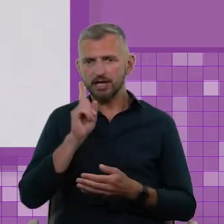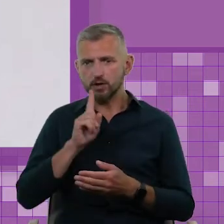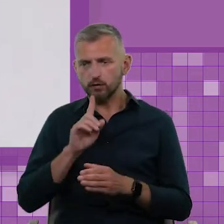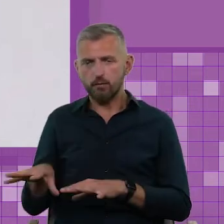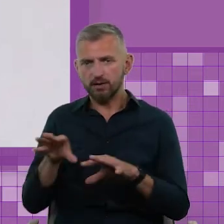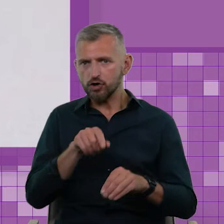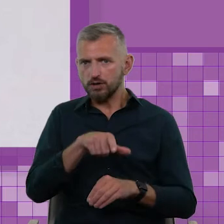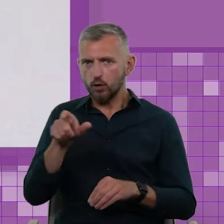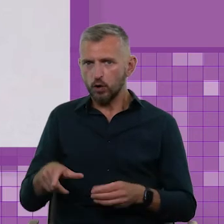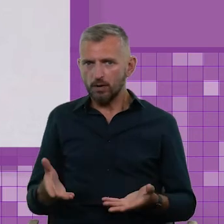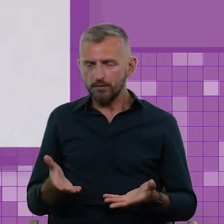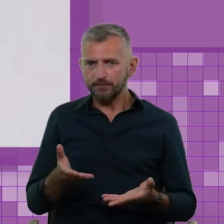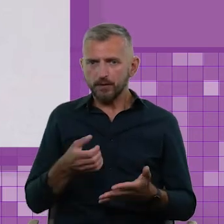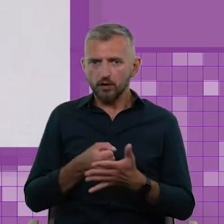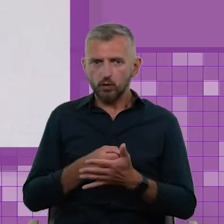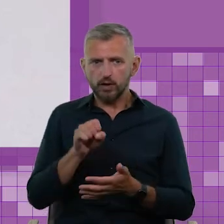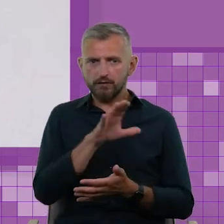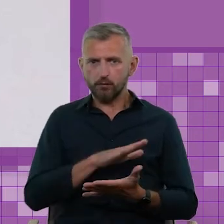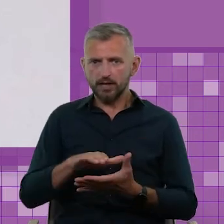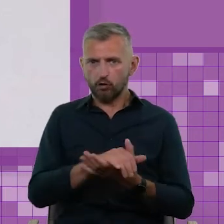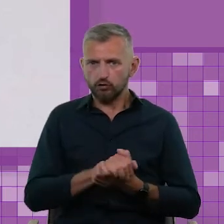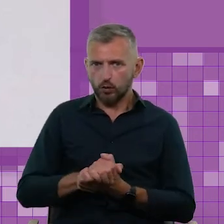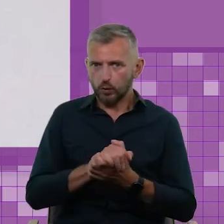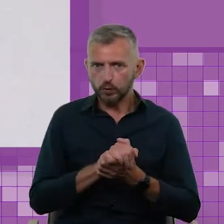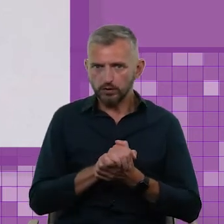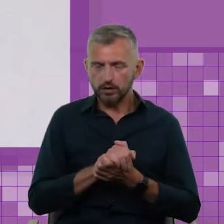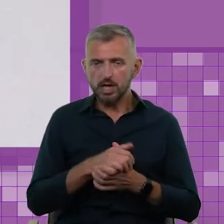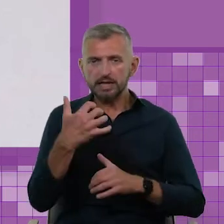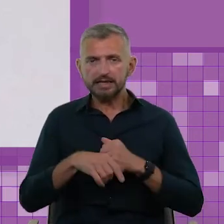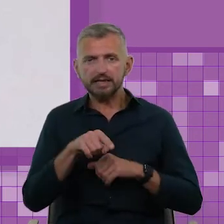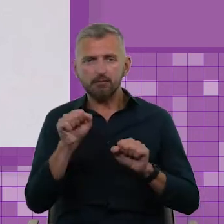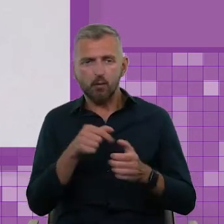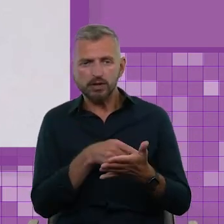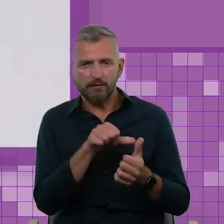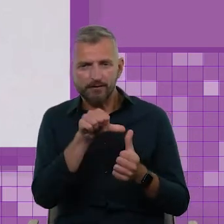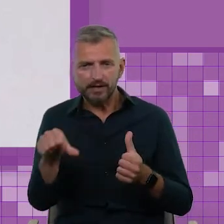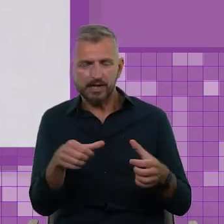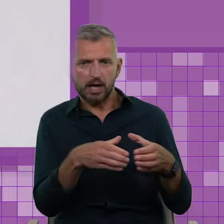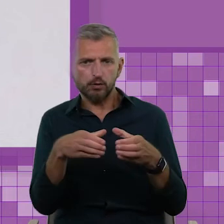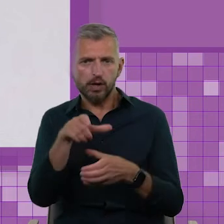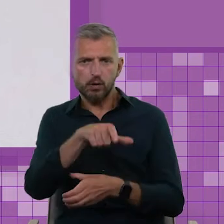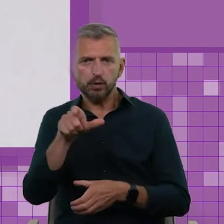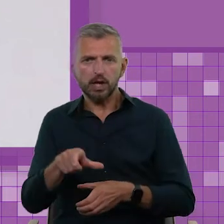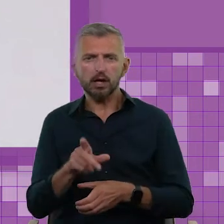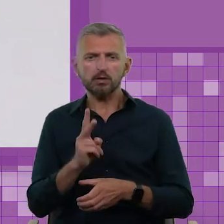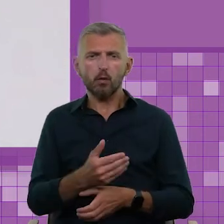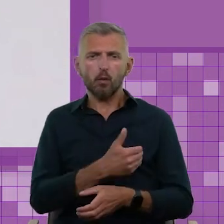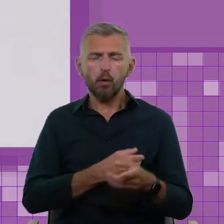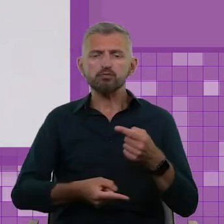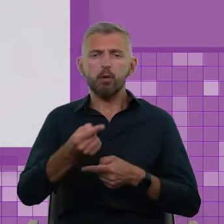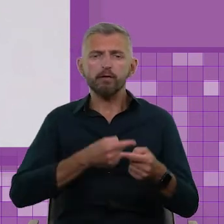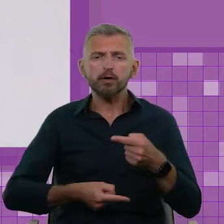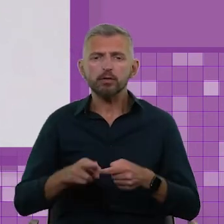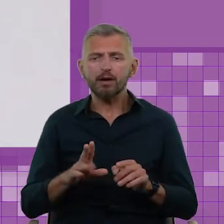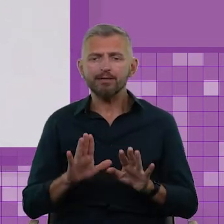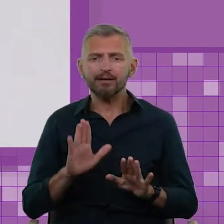переміщеними особами, так, до Європейського Союзу. Серед них можна виділити категорії людей, які хочуть повернутися, як